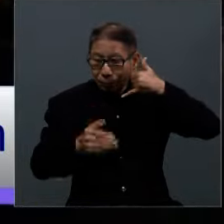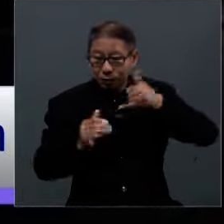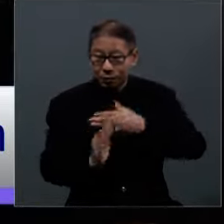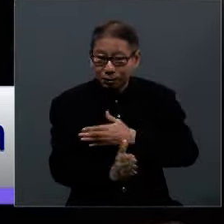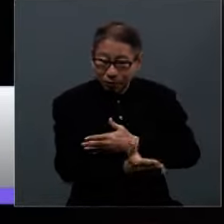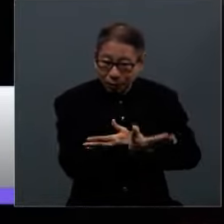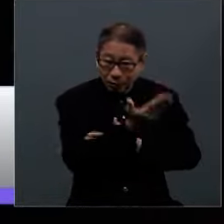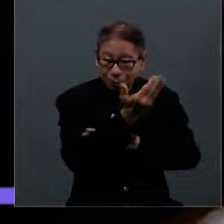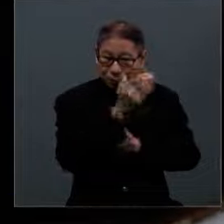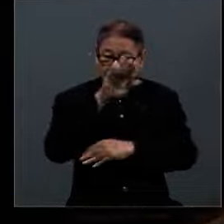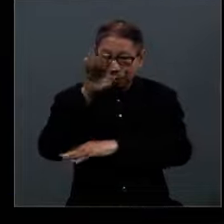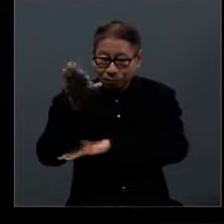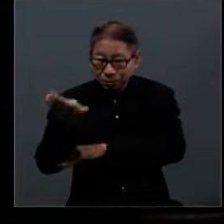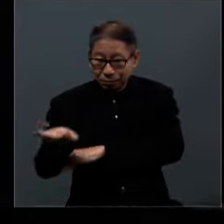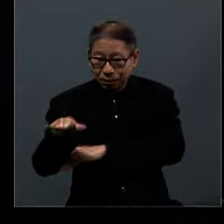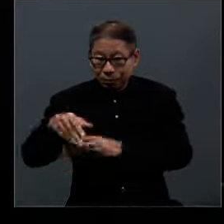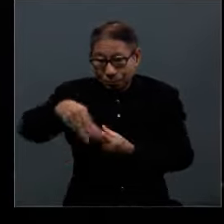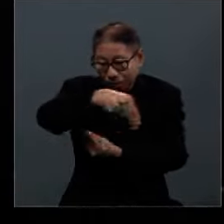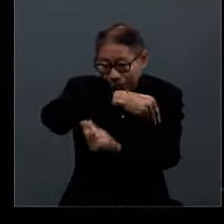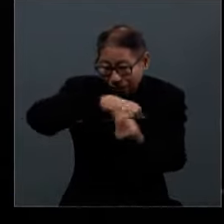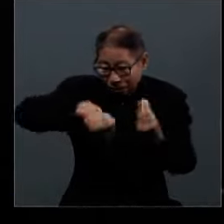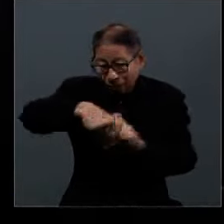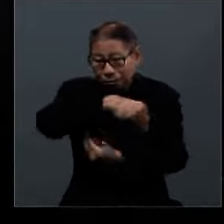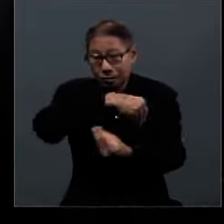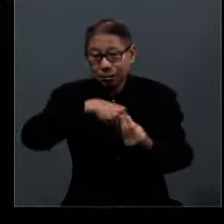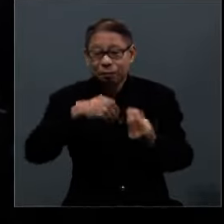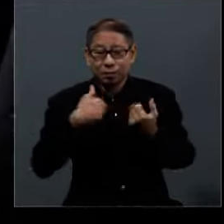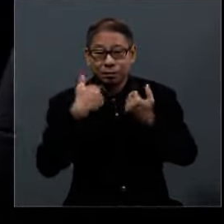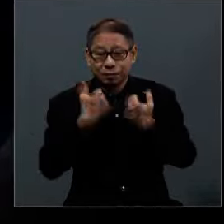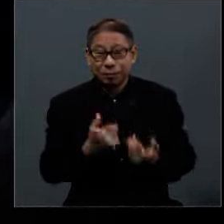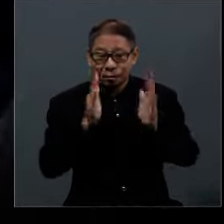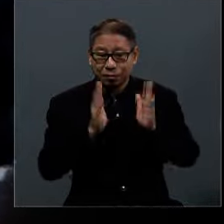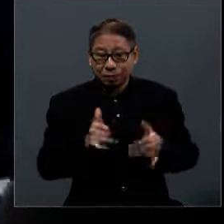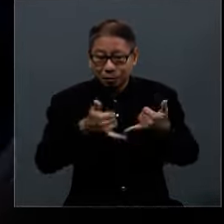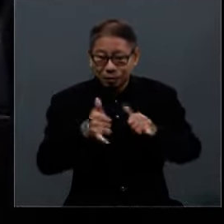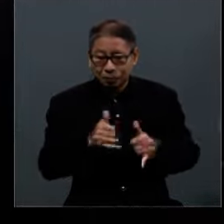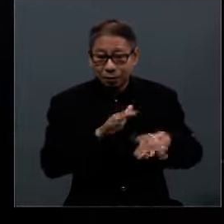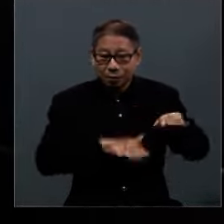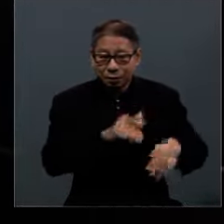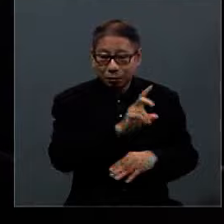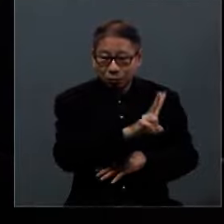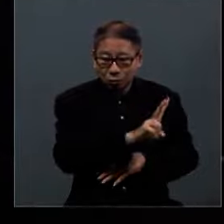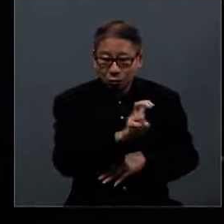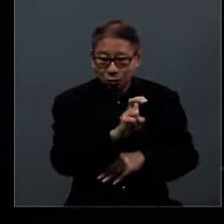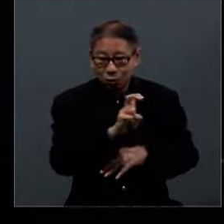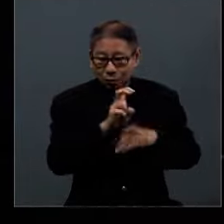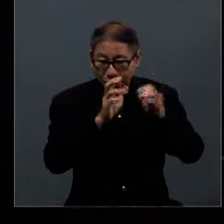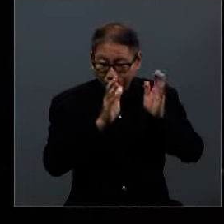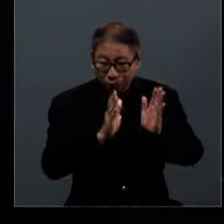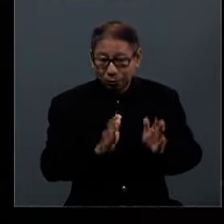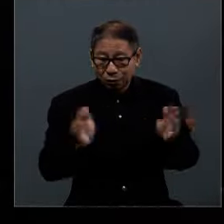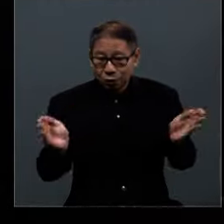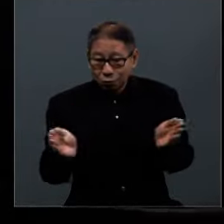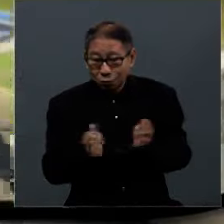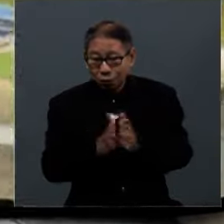เย็นนะะวนกันหลายๆรอบนะครับแล้วแต่ละรอบเนี่ยมีผู้เล่น 100-200คนเลยนะนะเพราะฉะนั้นถ้าเบ็ดเสร็จ